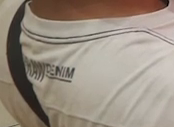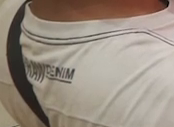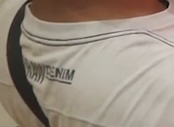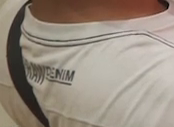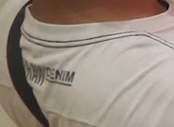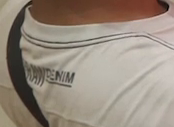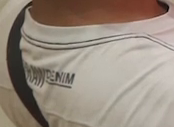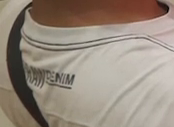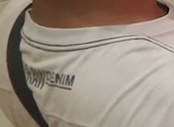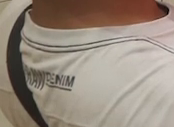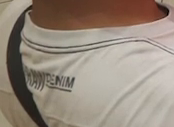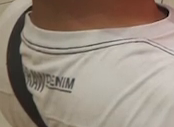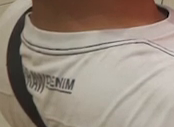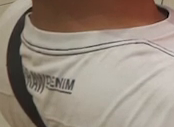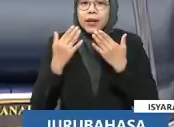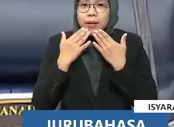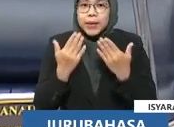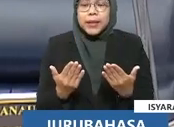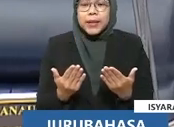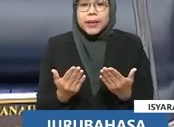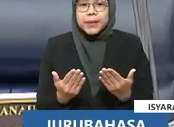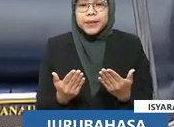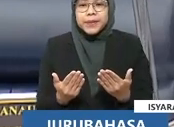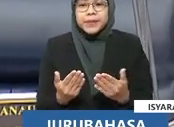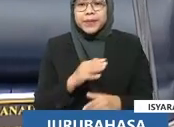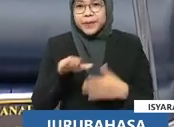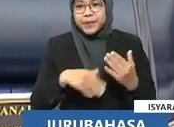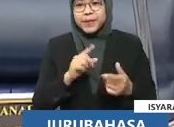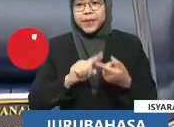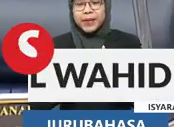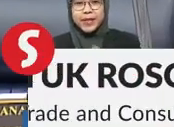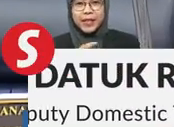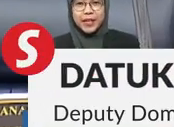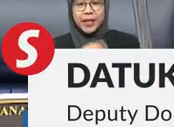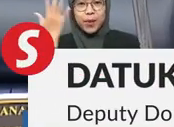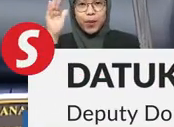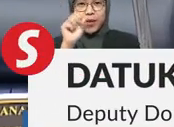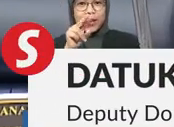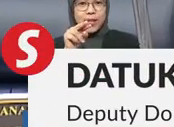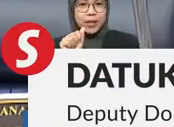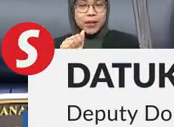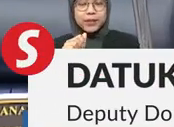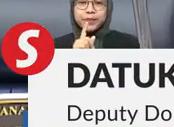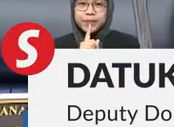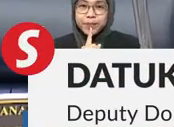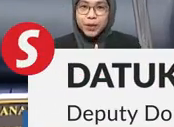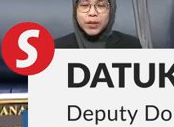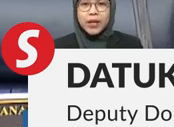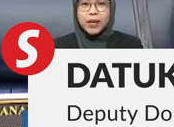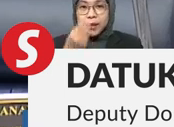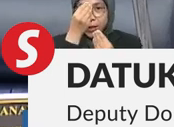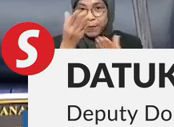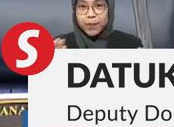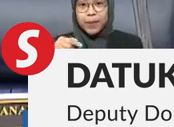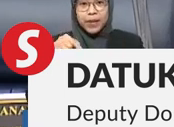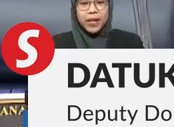Bagus senang. Sila, Menteri. Satu minit. Terima kasih. Terima kasih sahabat saya daripada Pokok Senang. Sebenarnya setakat saya